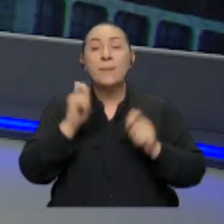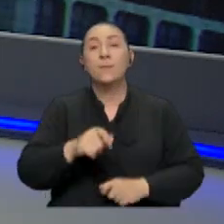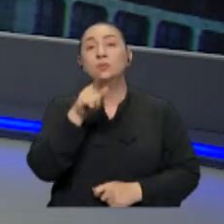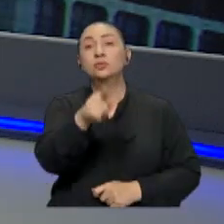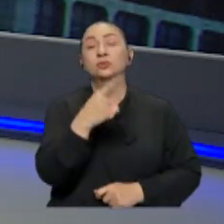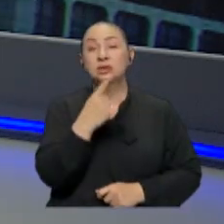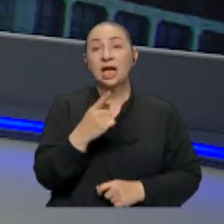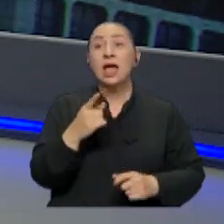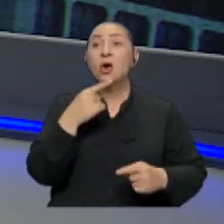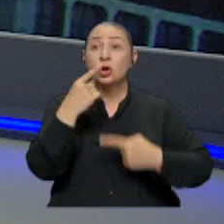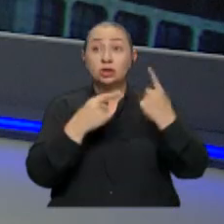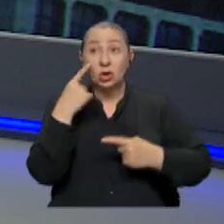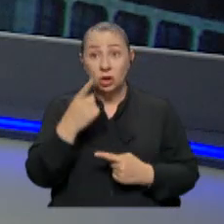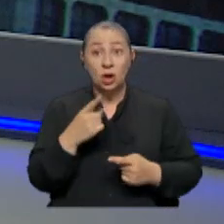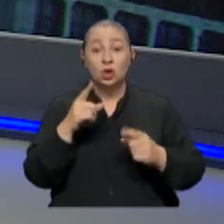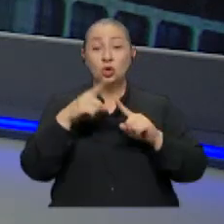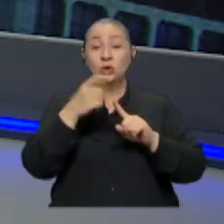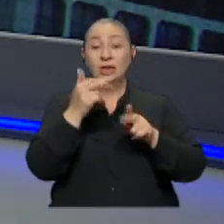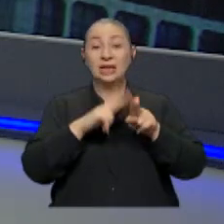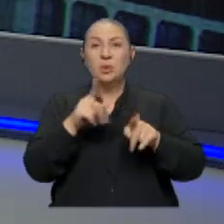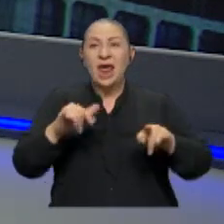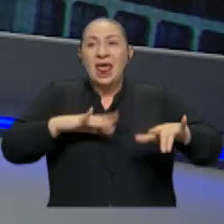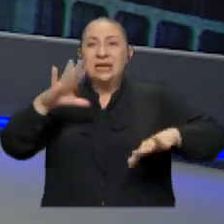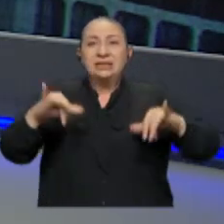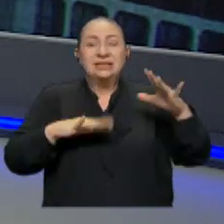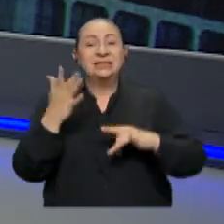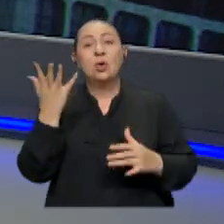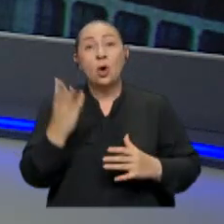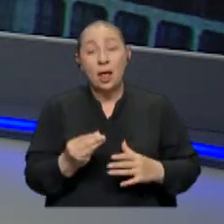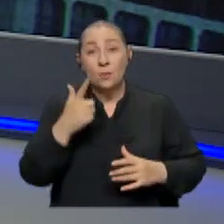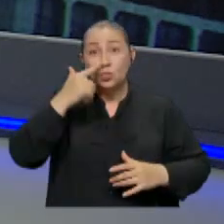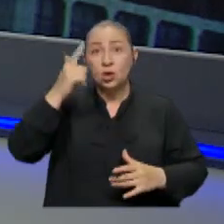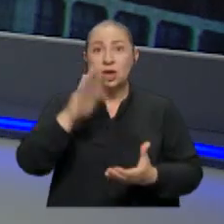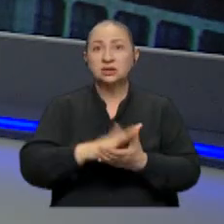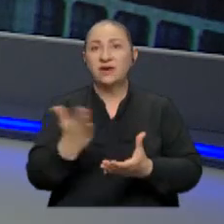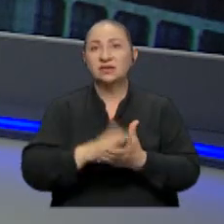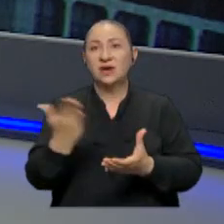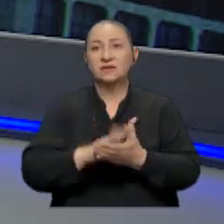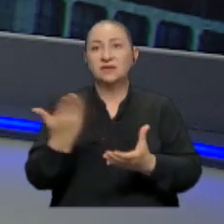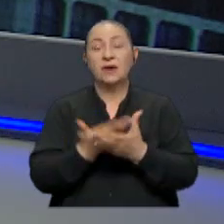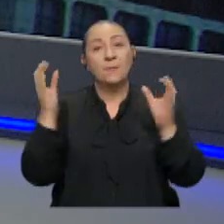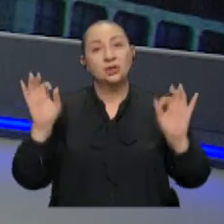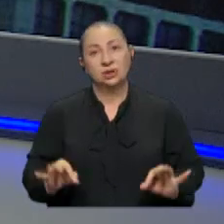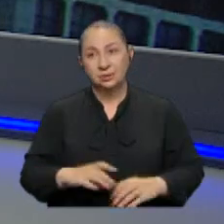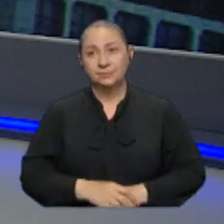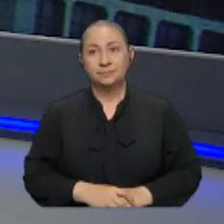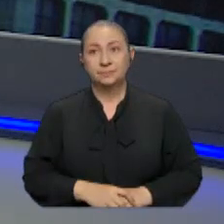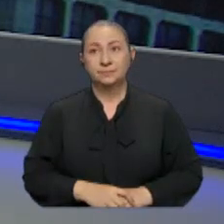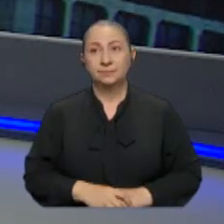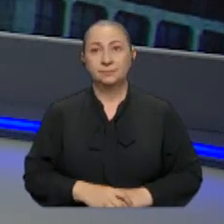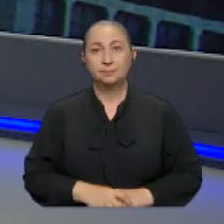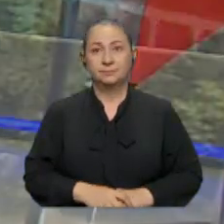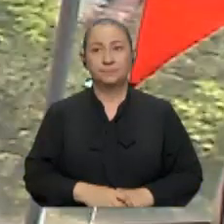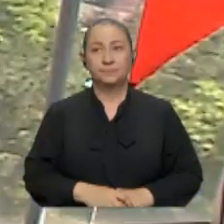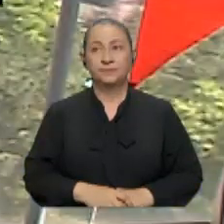oynanıyor derken iddialara göre Türk de bundan rahatsız olan bürokratların istifaları Beşiktaş'a gelmeye başladı